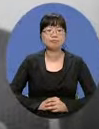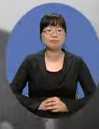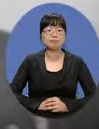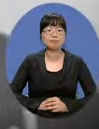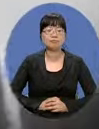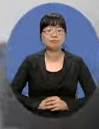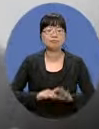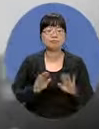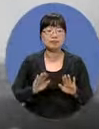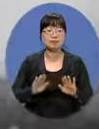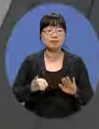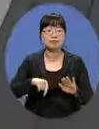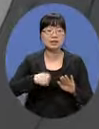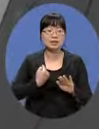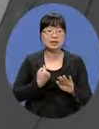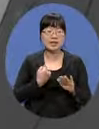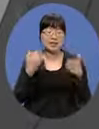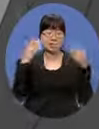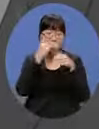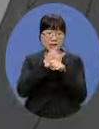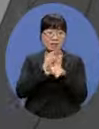관역보다 자기에 집중한다.